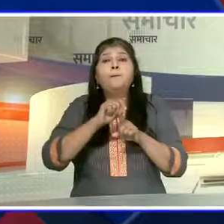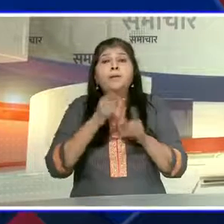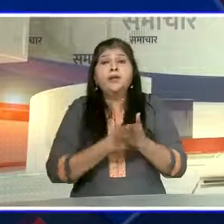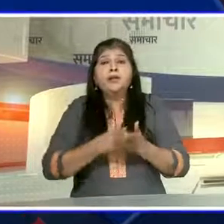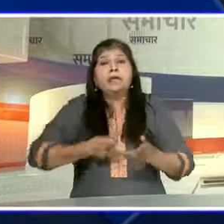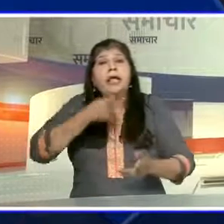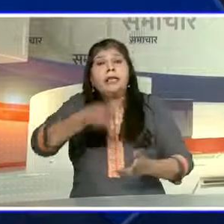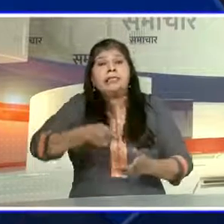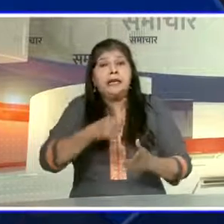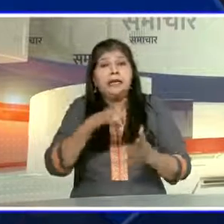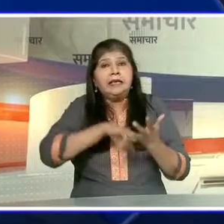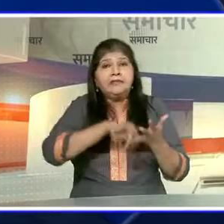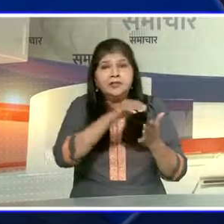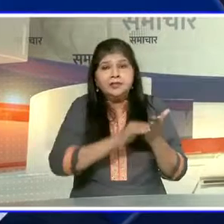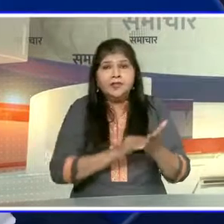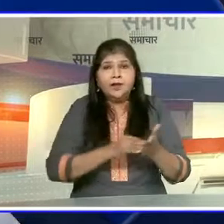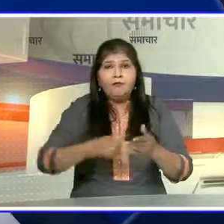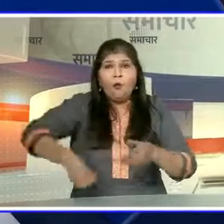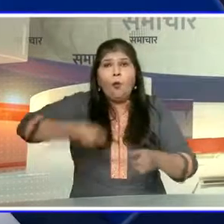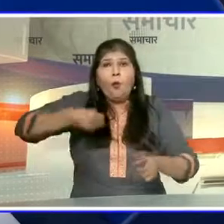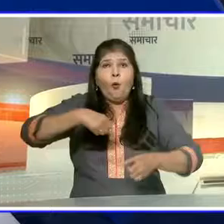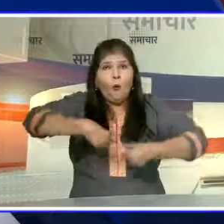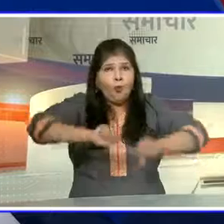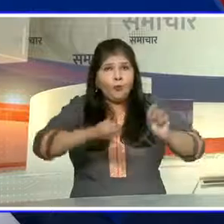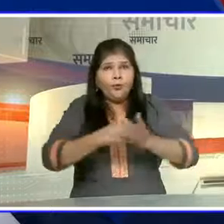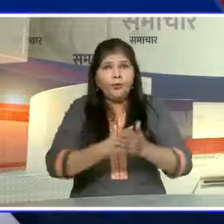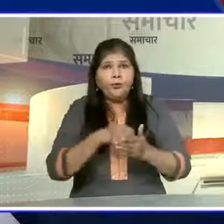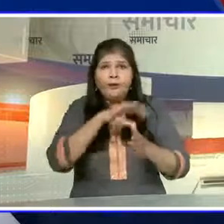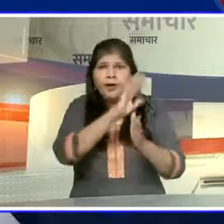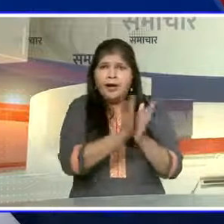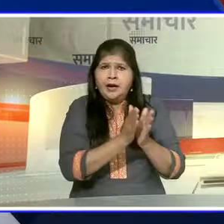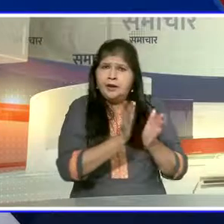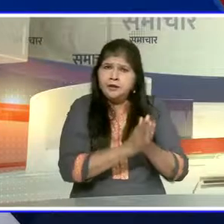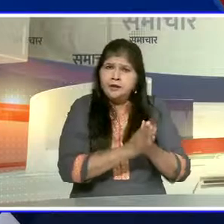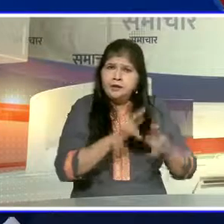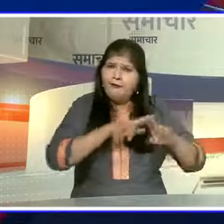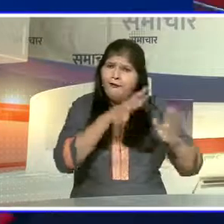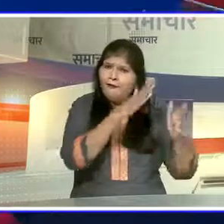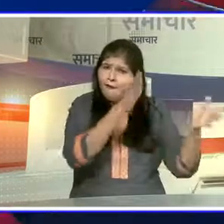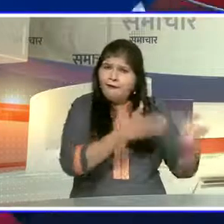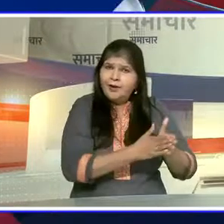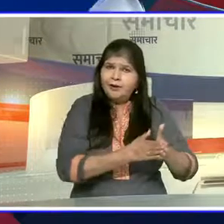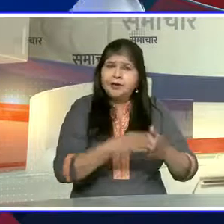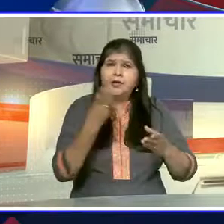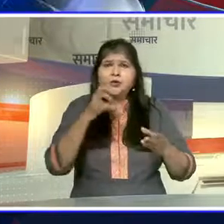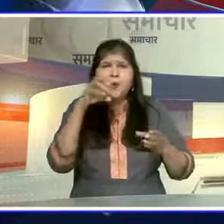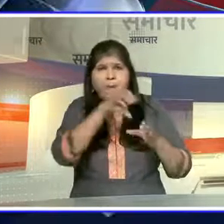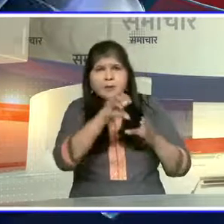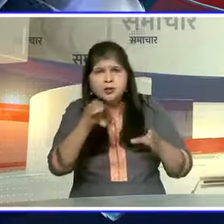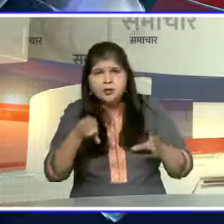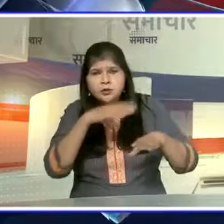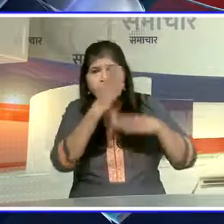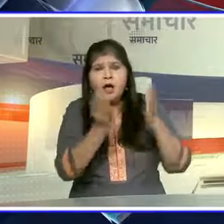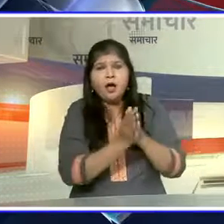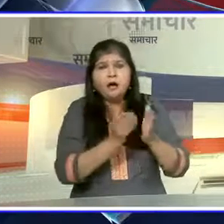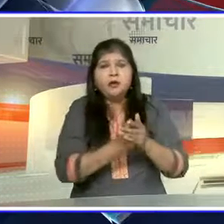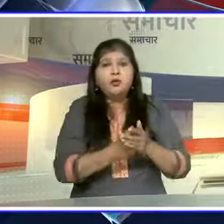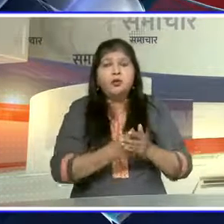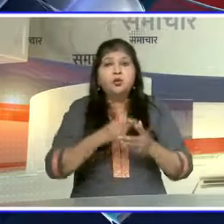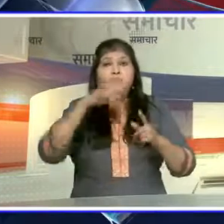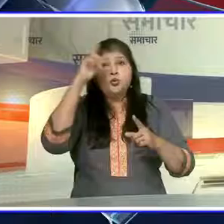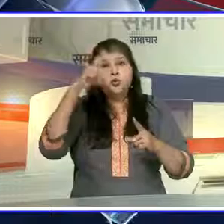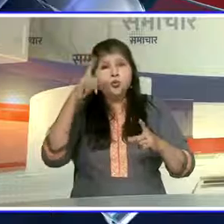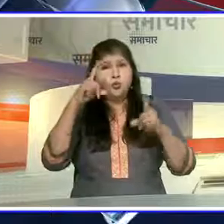इंसेंटिव स्कीम फॉर ऑटो इंडस्ट्री हाउ टो कंप्यूटर इंडस्ट्री ड्रोन इंडस्ट्री